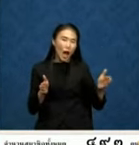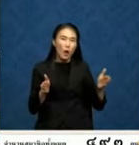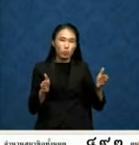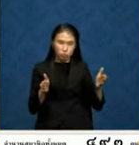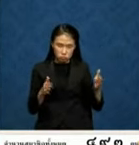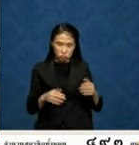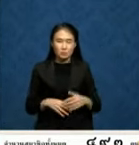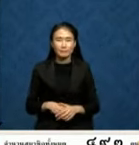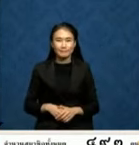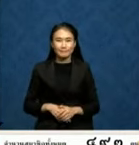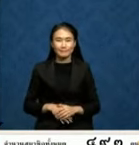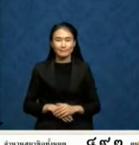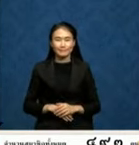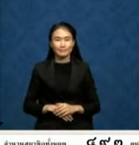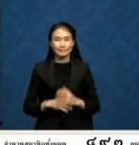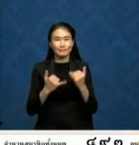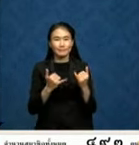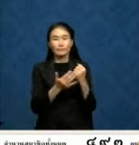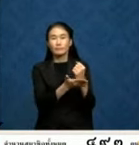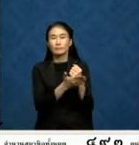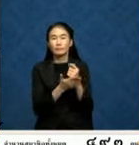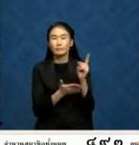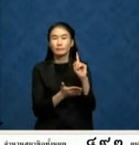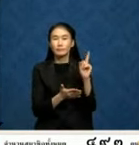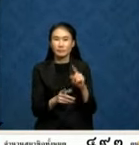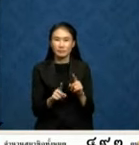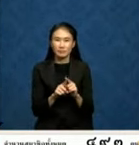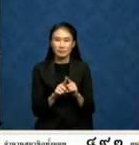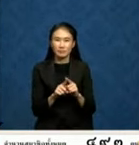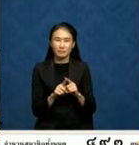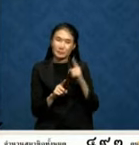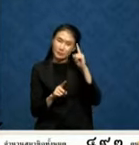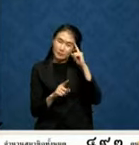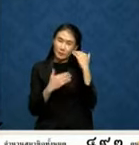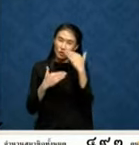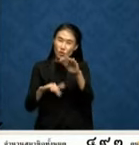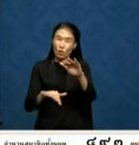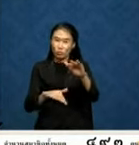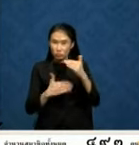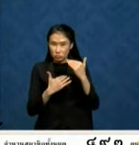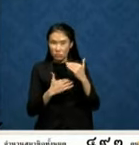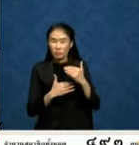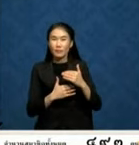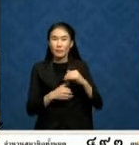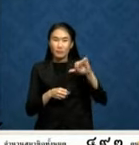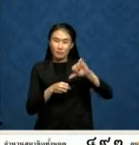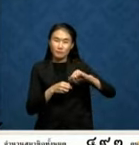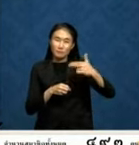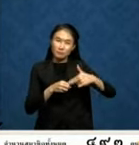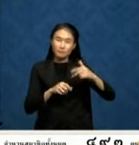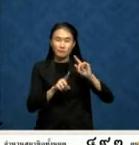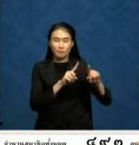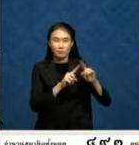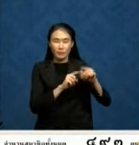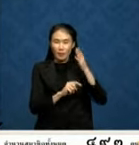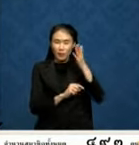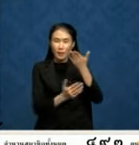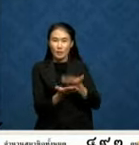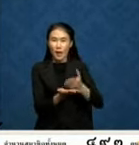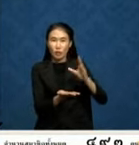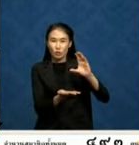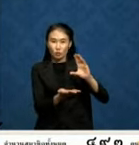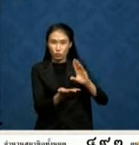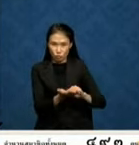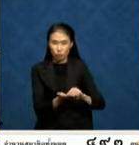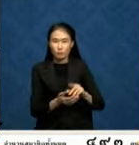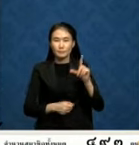ครับในระยะยาวนะครับซึ่งก็จะช่วยทำให้การนำเข้าเชื้อเพลิงในอนาคตเนี่ยมีต้นทุนที่ถูกลง